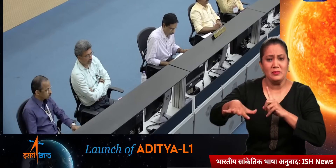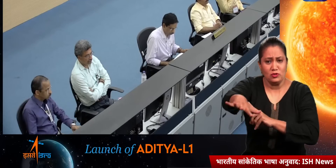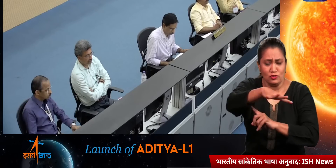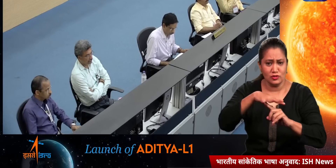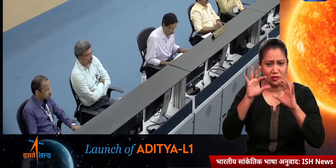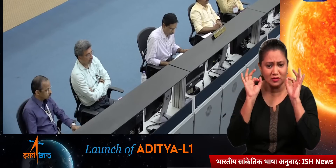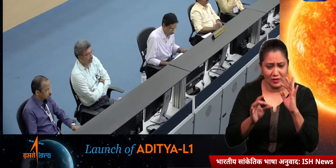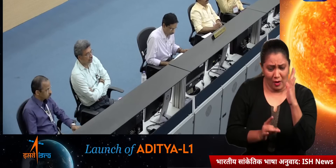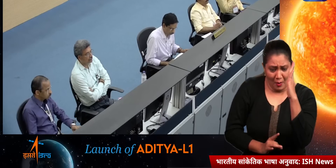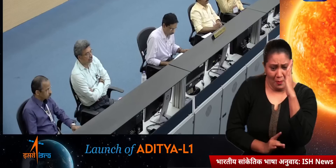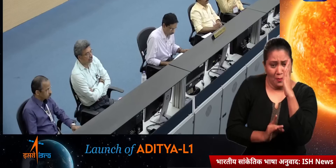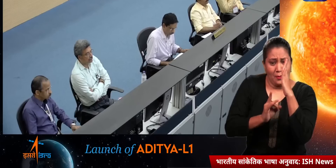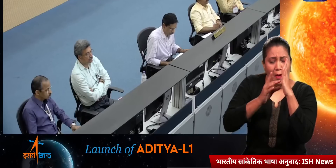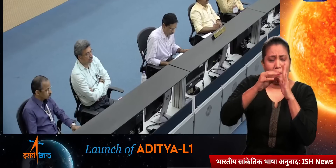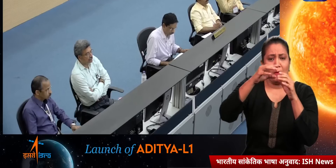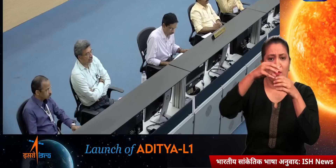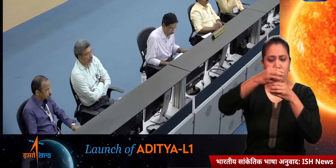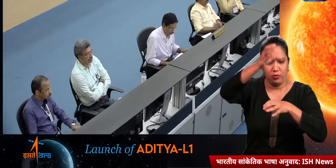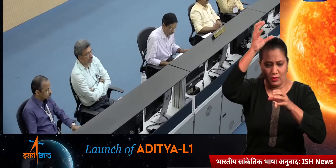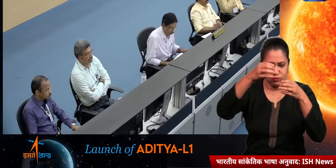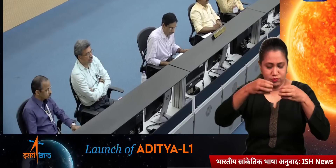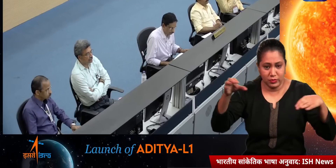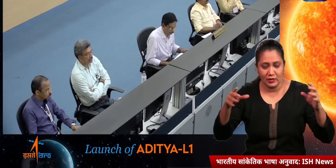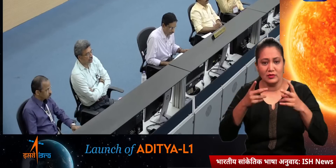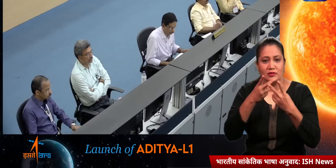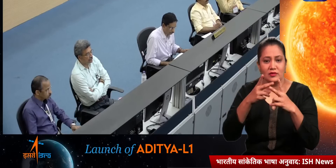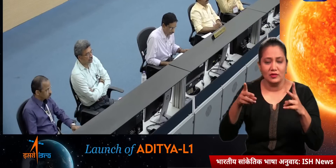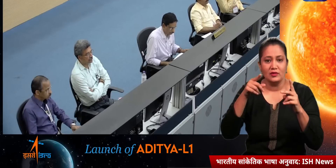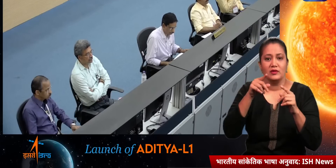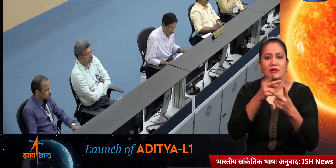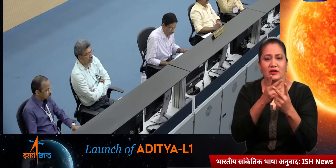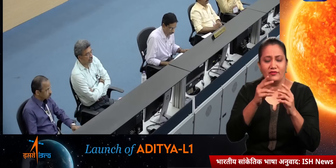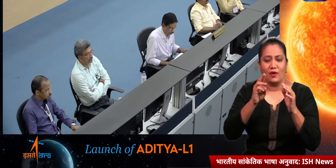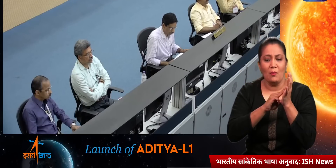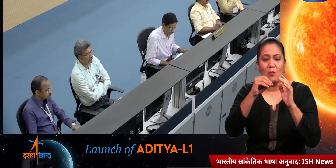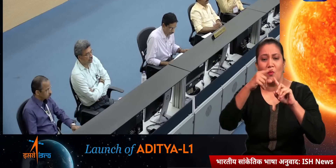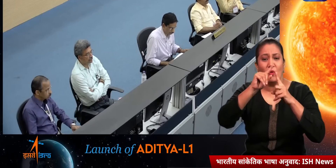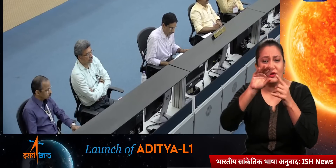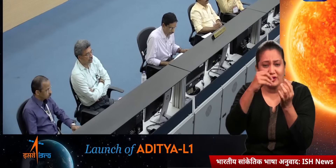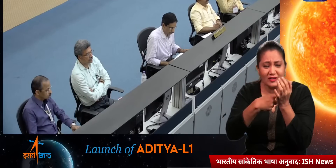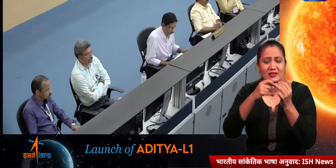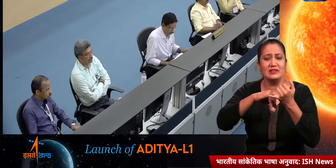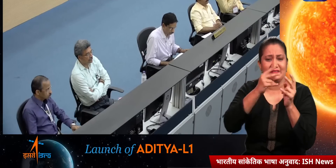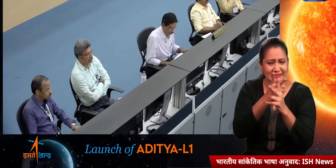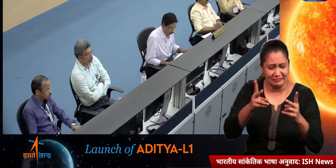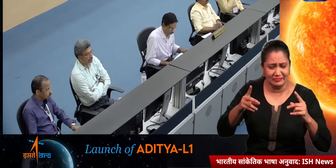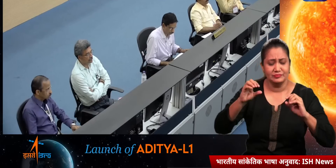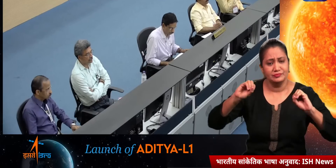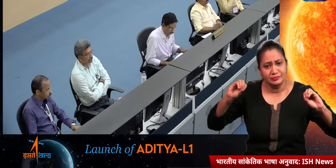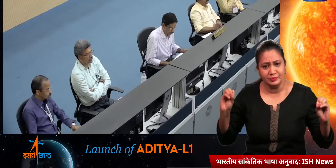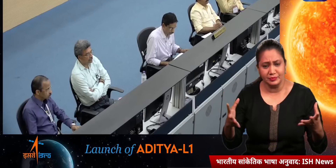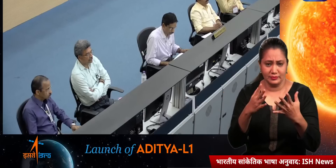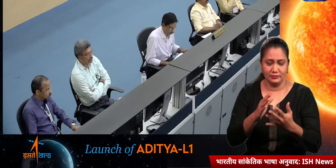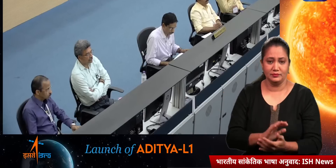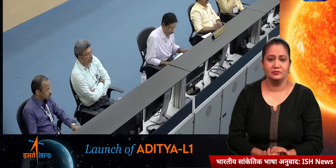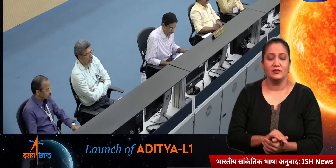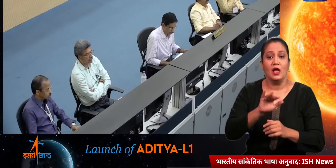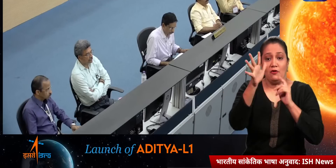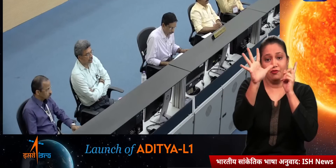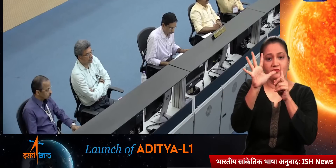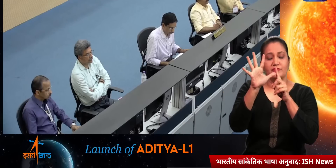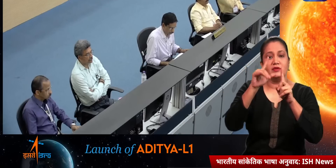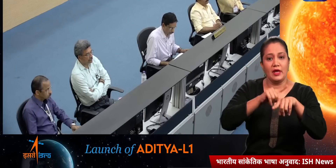अंतरिक्ष यान में लगे लिक्विड एपोजी मोटर्स को फायर कर कक्षांतरण किया जाएगा और इस तरह 5वीं बार